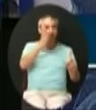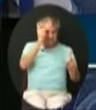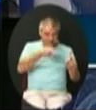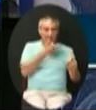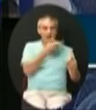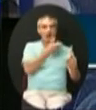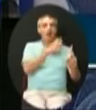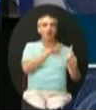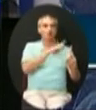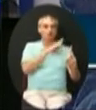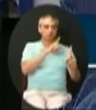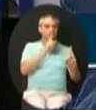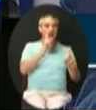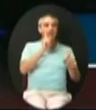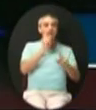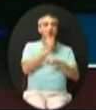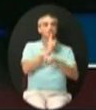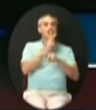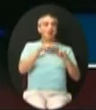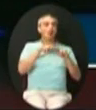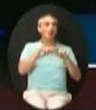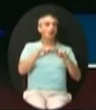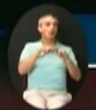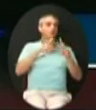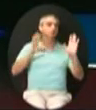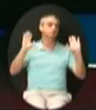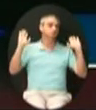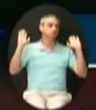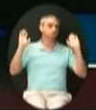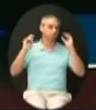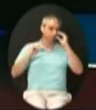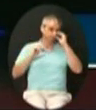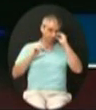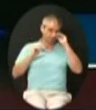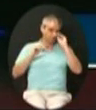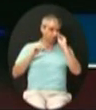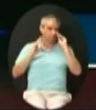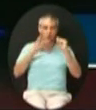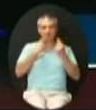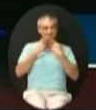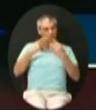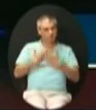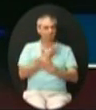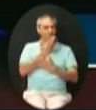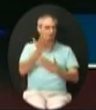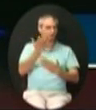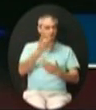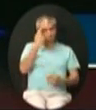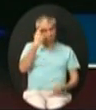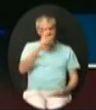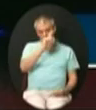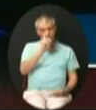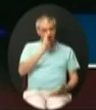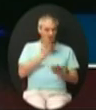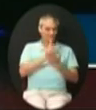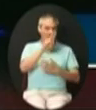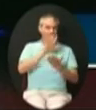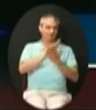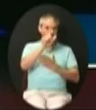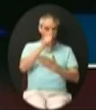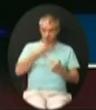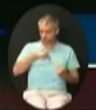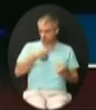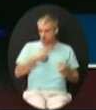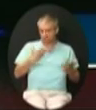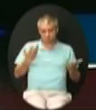צריך להרוג אותו. אולי כדי לעשות, אולי כך... כדי לפתוח את הדיון הזה לחשיבה מחדש. אני שואל את זה את שניכם. אולי הגיע הזמן ב-2017,